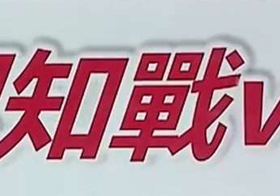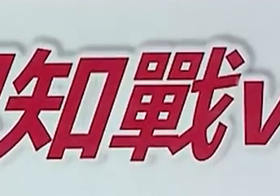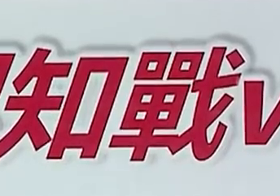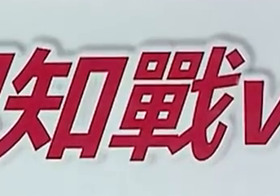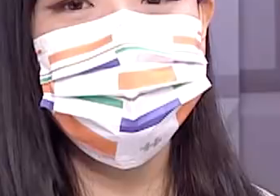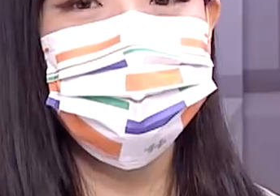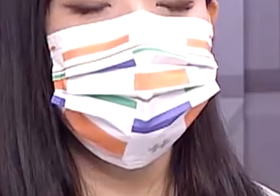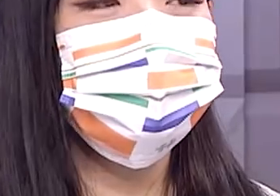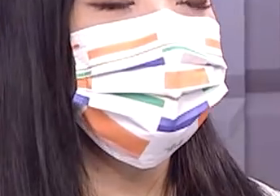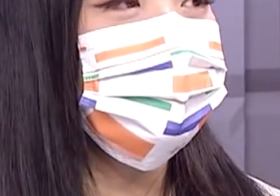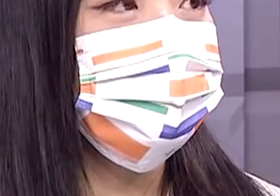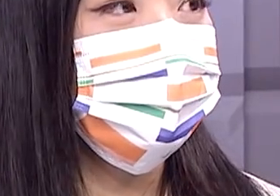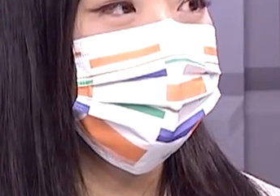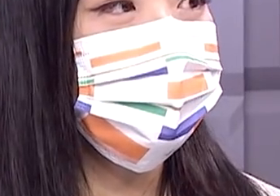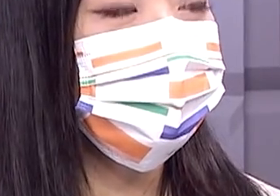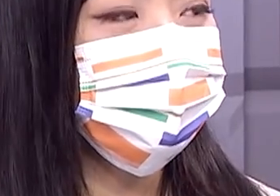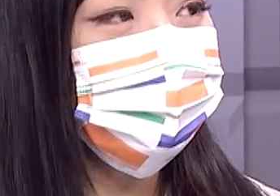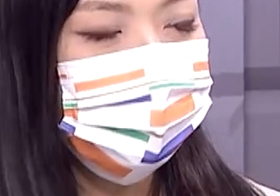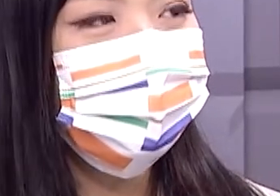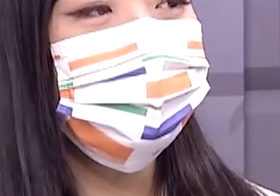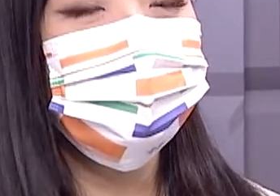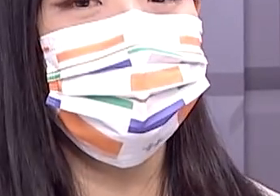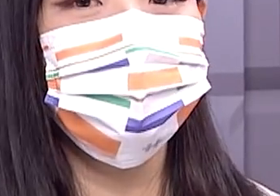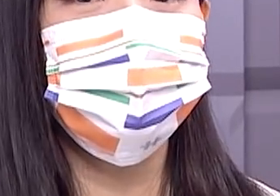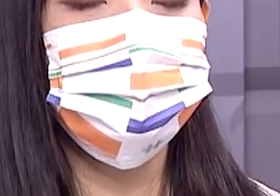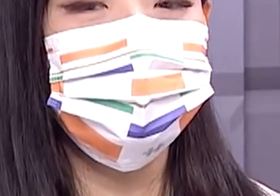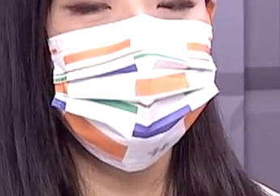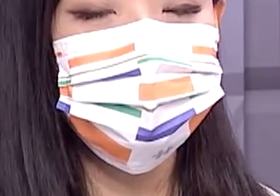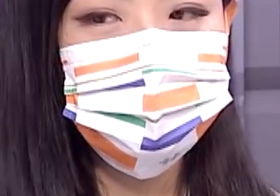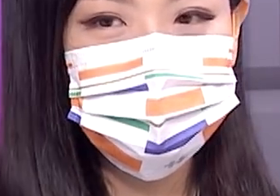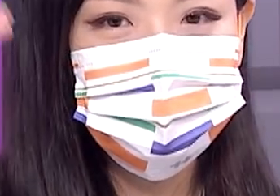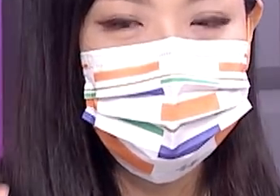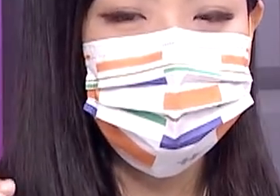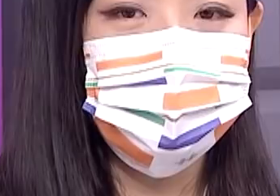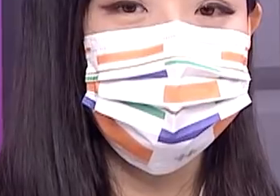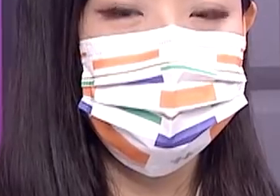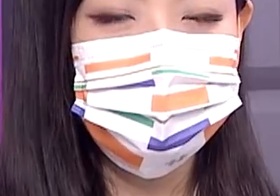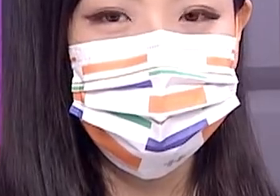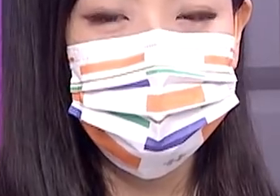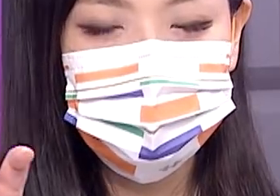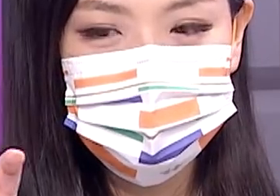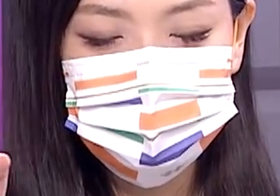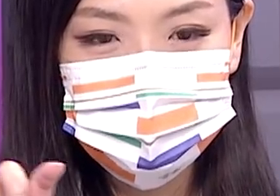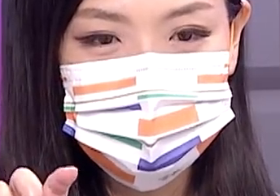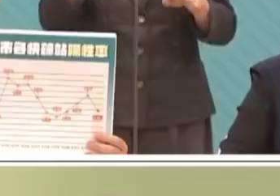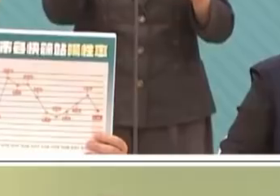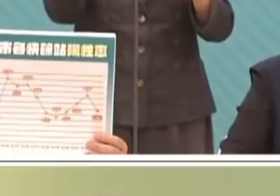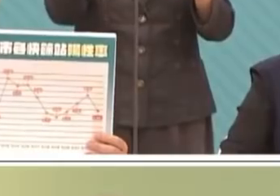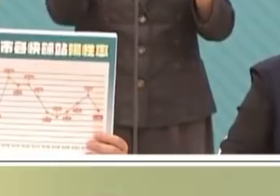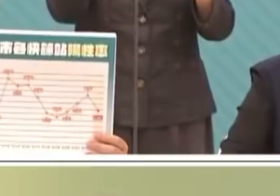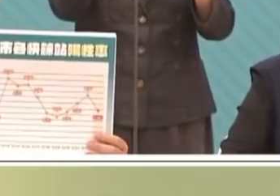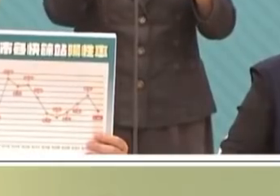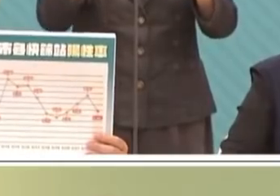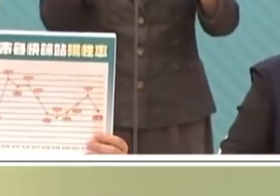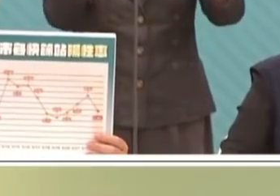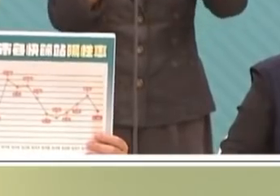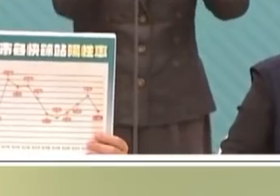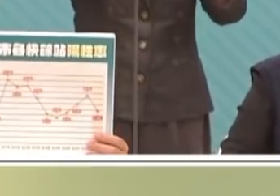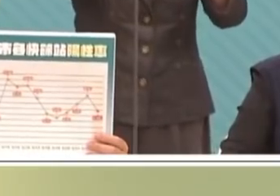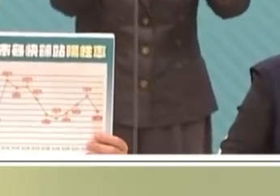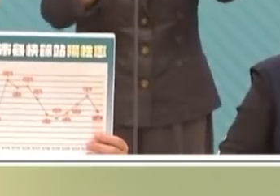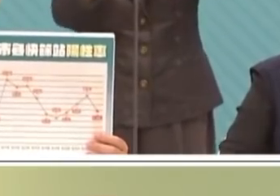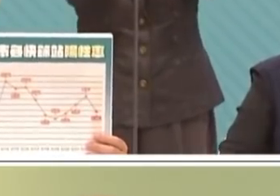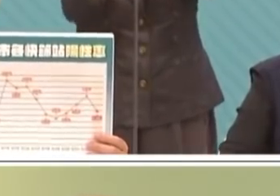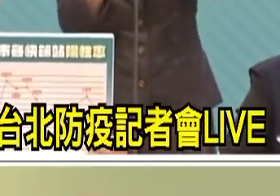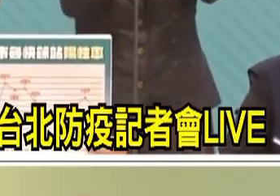其实刚刚韩国瑜的这一个事情呢，我回头去看了一下他原本的影片，确实下方哦，韩国瑜还在那个脸书上面写说，哎，这个